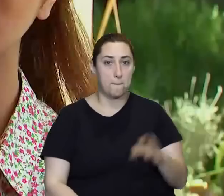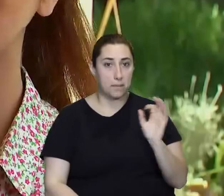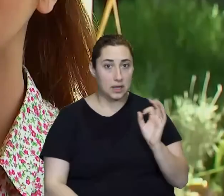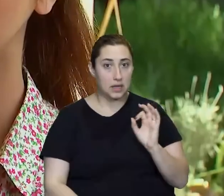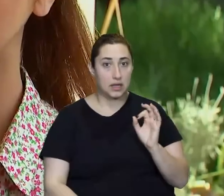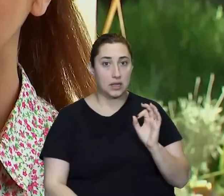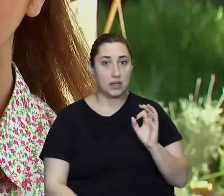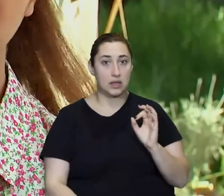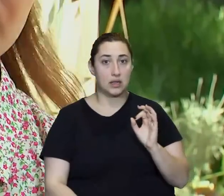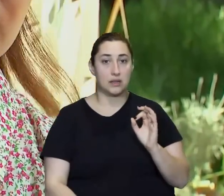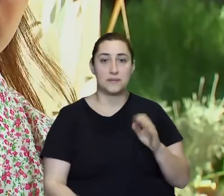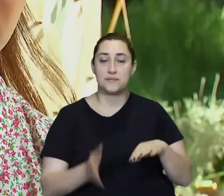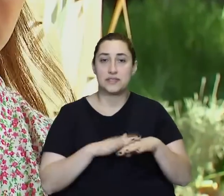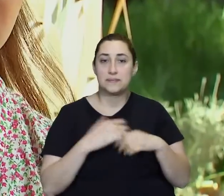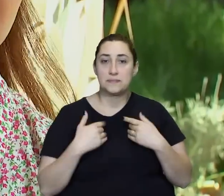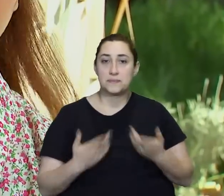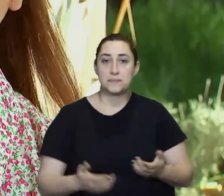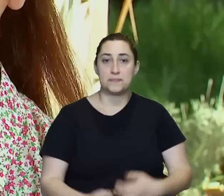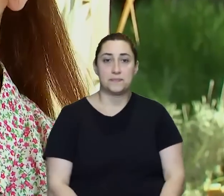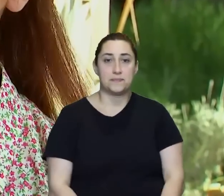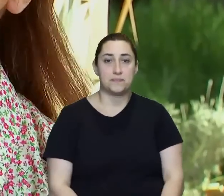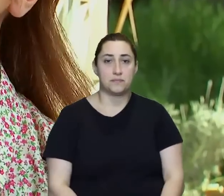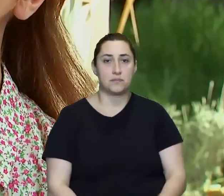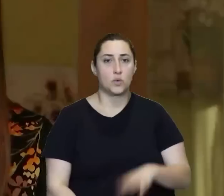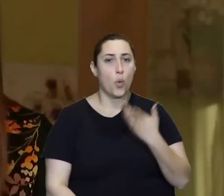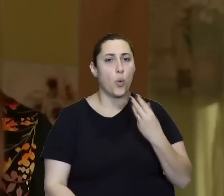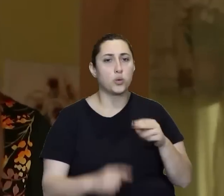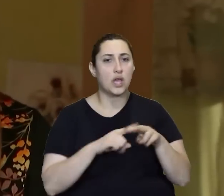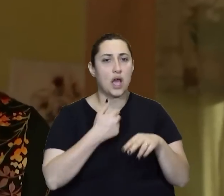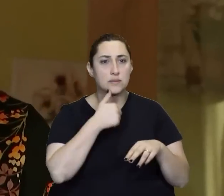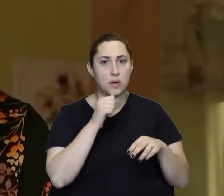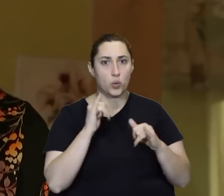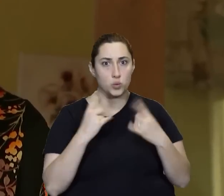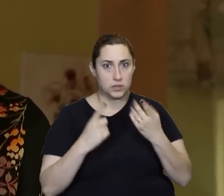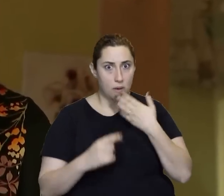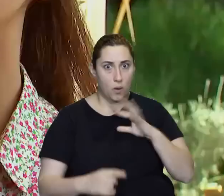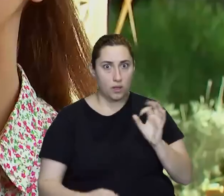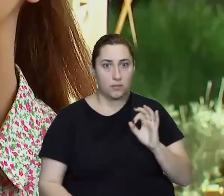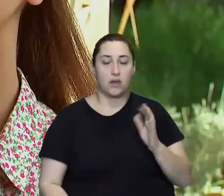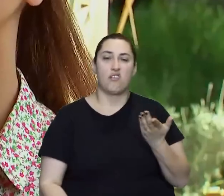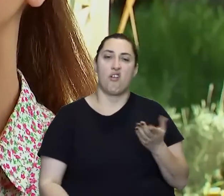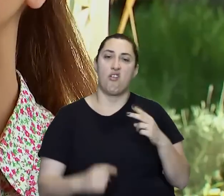mi? Ne yapsam ki? Nesi var Kazım abinin? Kötü bir şey değil inşallah.